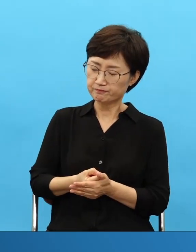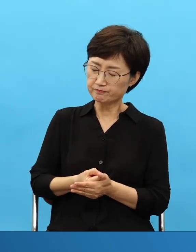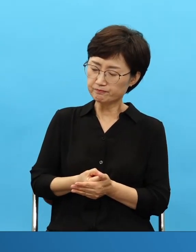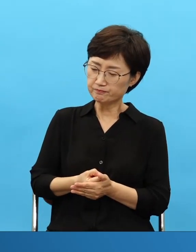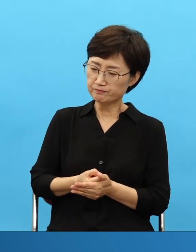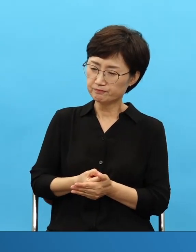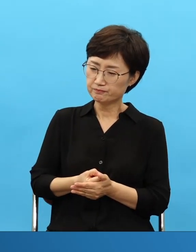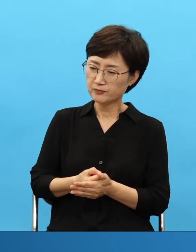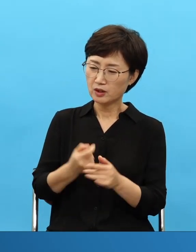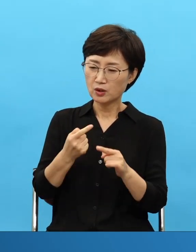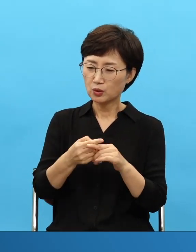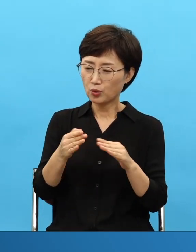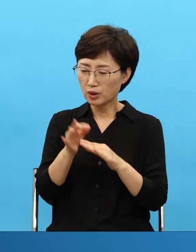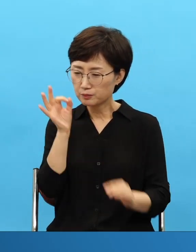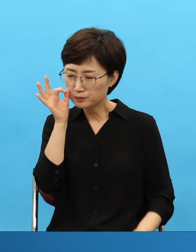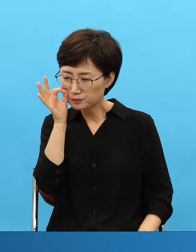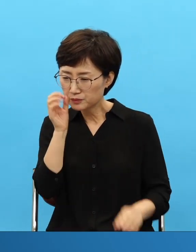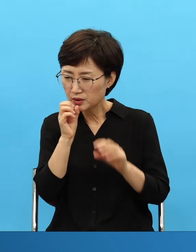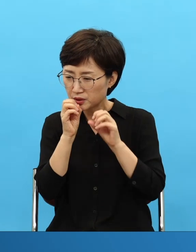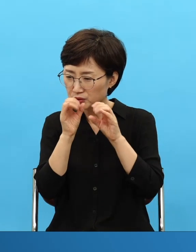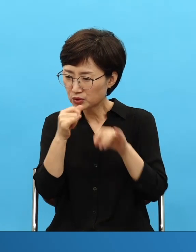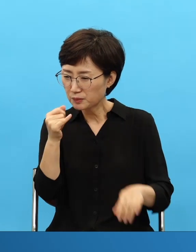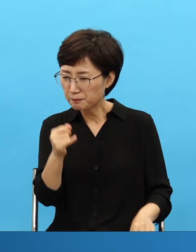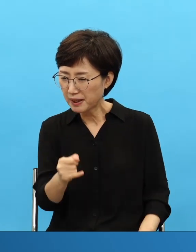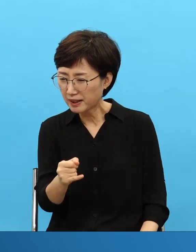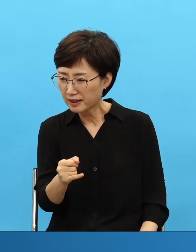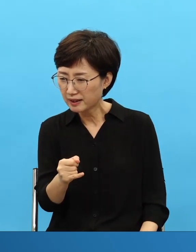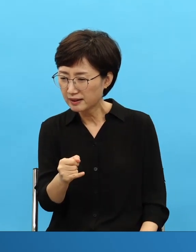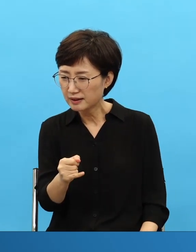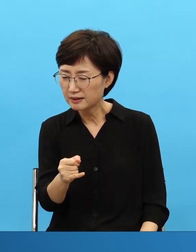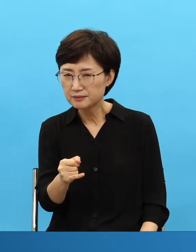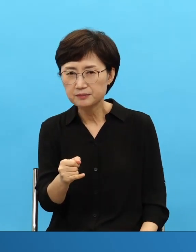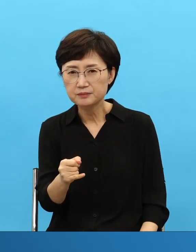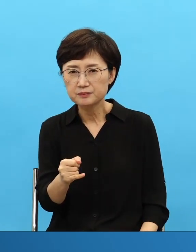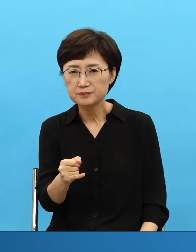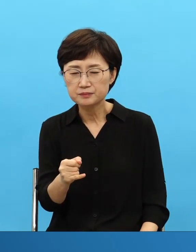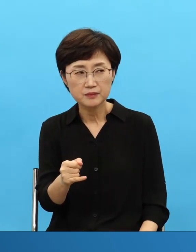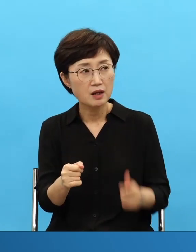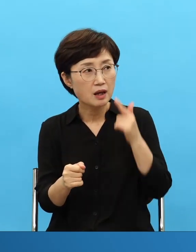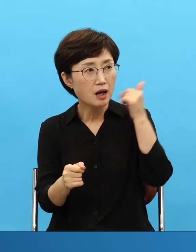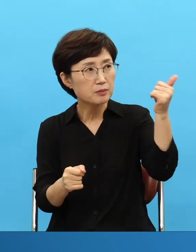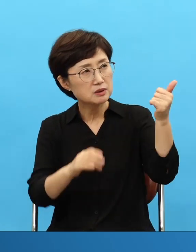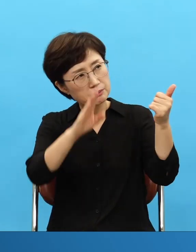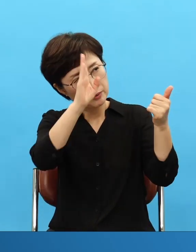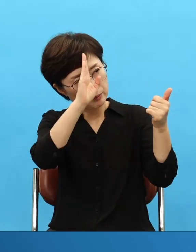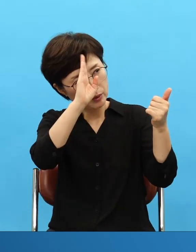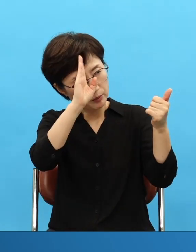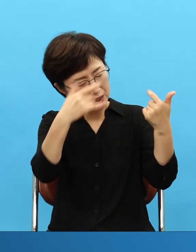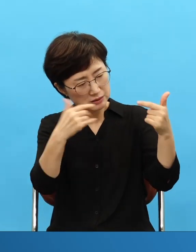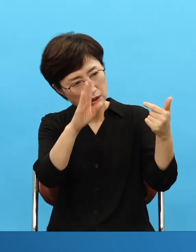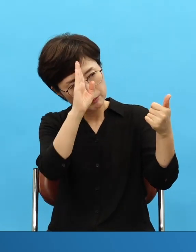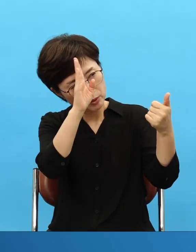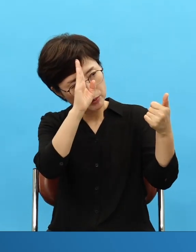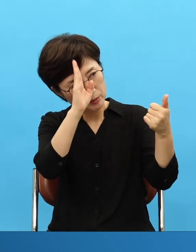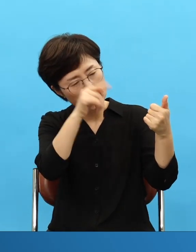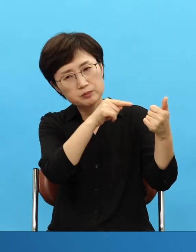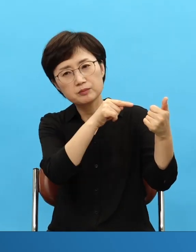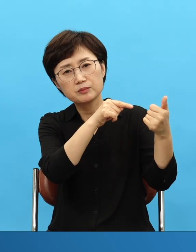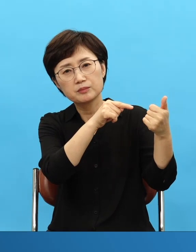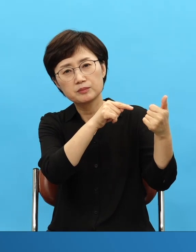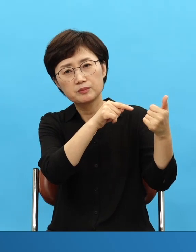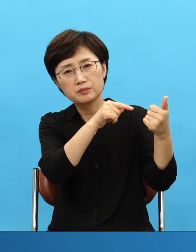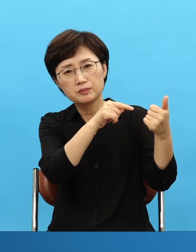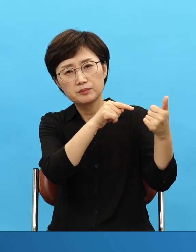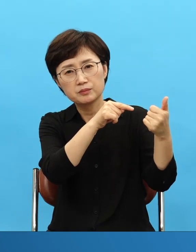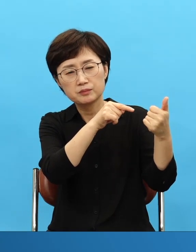교회가 전도도 못하고요. The church couldn't even evangelize. 우리 아버지는 늘 아프고 My father was always, constantly 그거